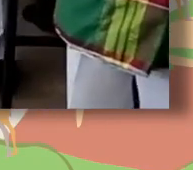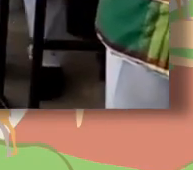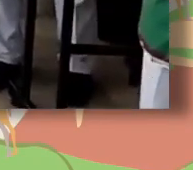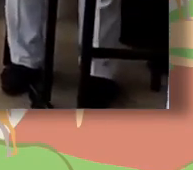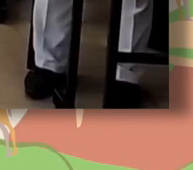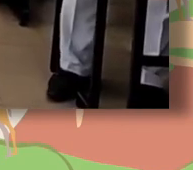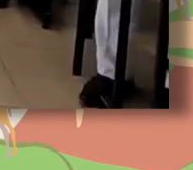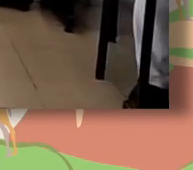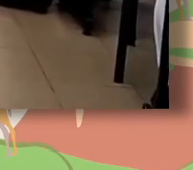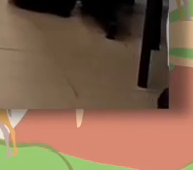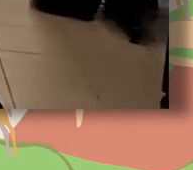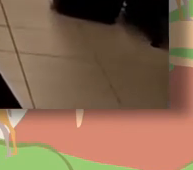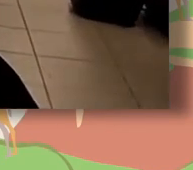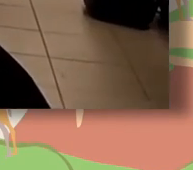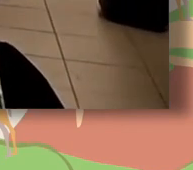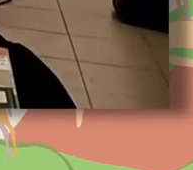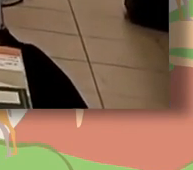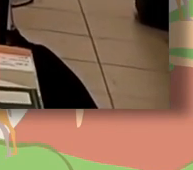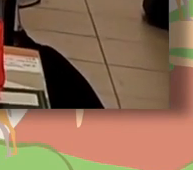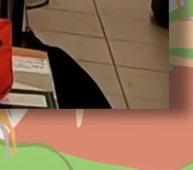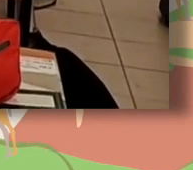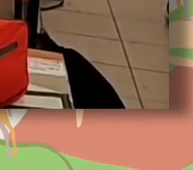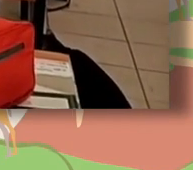merausia kita dengan